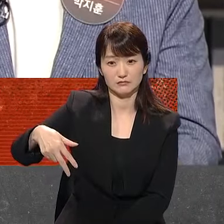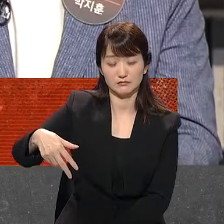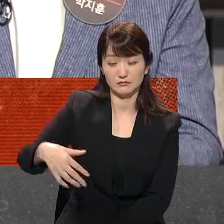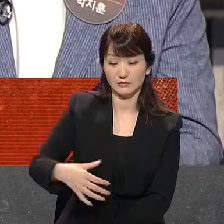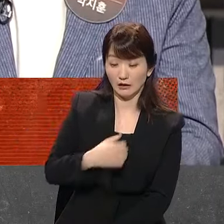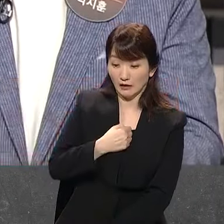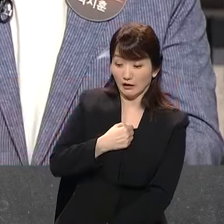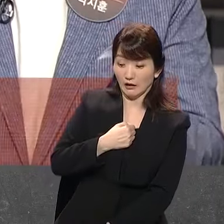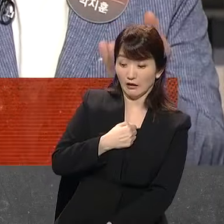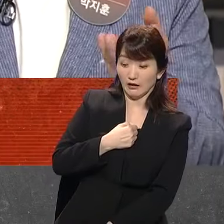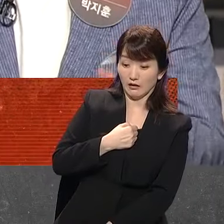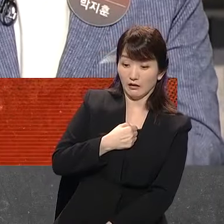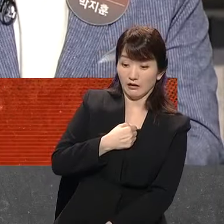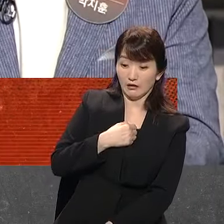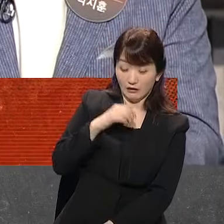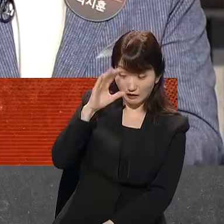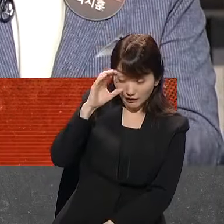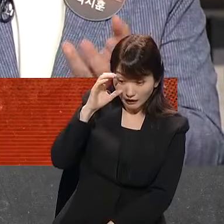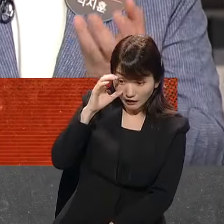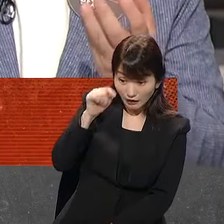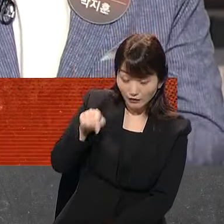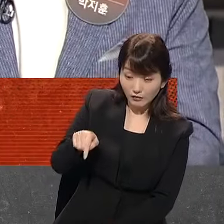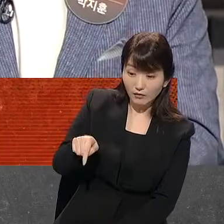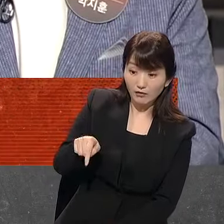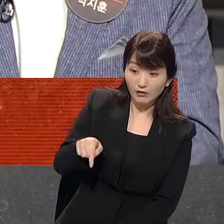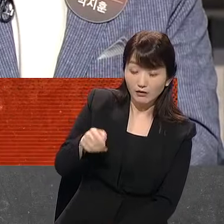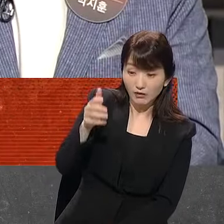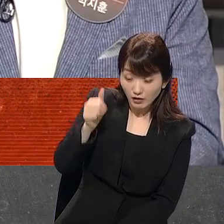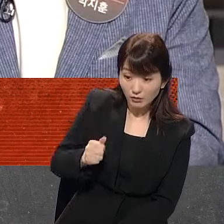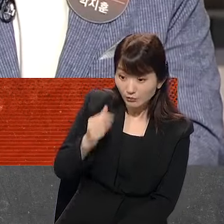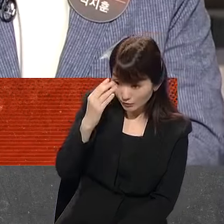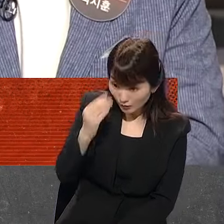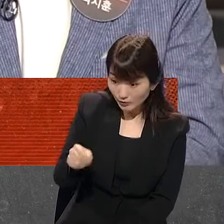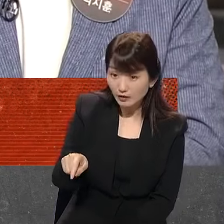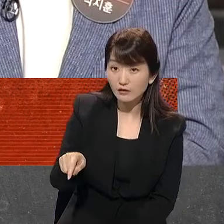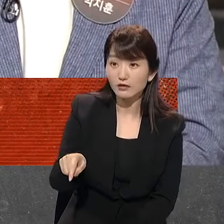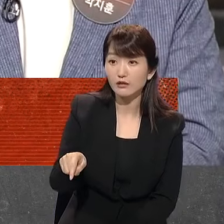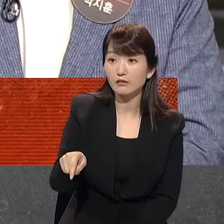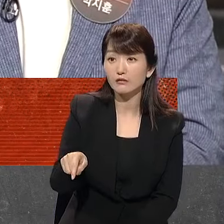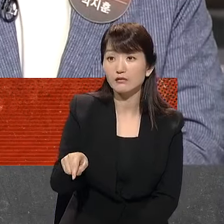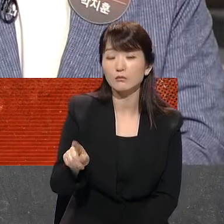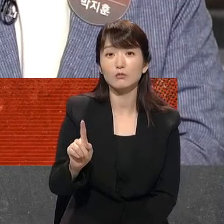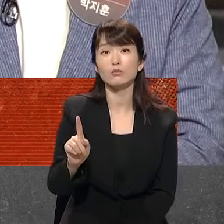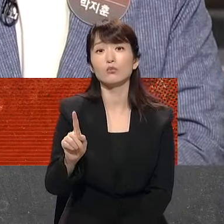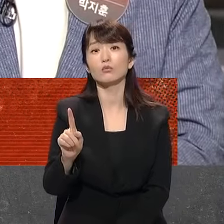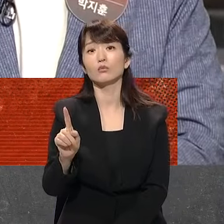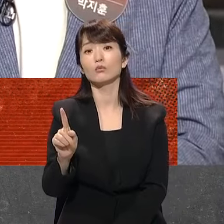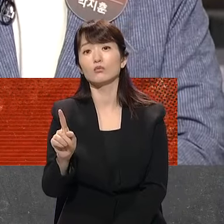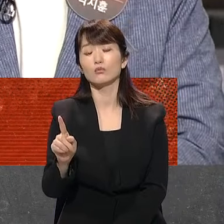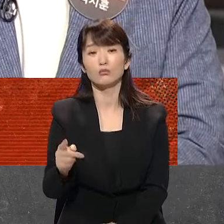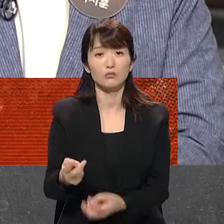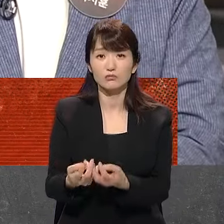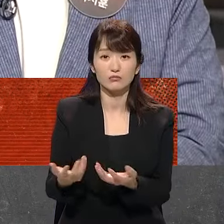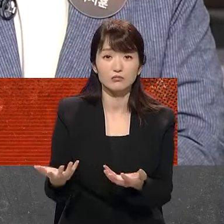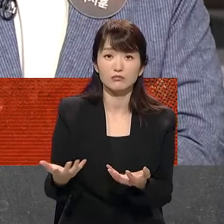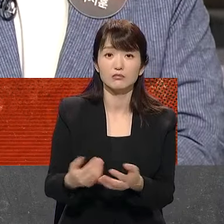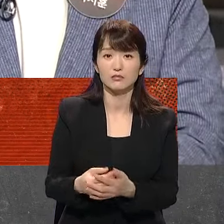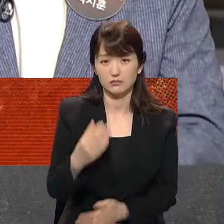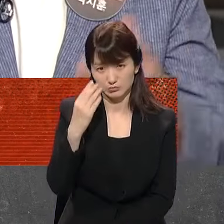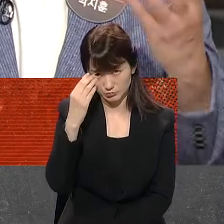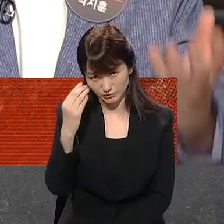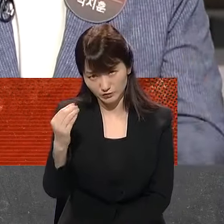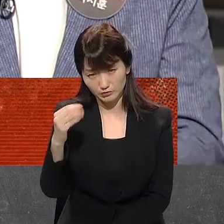놀라서 놀랍습니다 아르바이트생도 그렇고 주인 님도 보긴 봤는데 그걸 뭐 어떻게 뭐 어떻게 할 수가 없으니까 목격